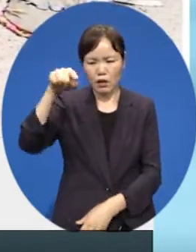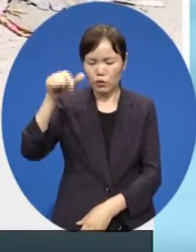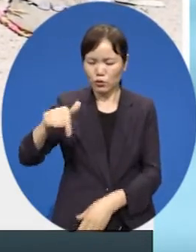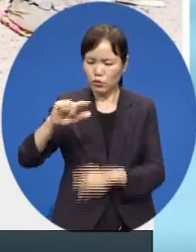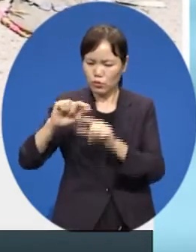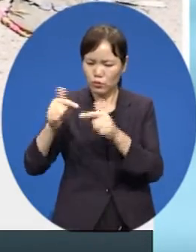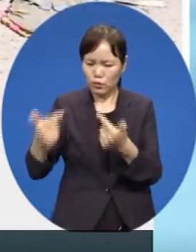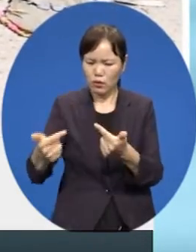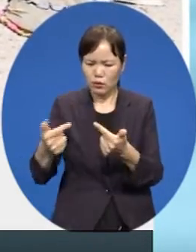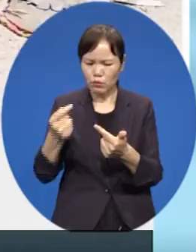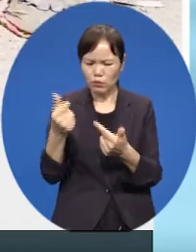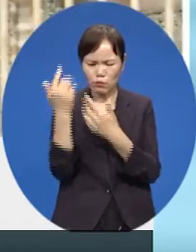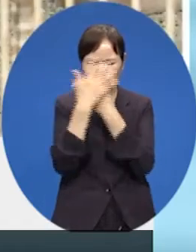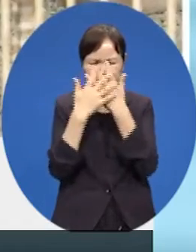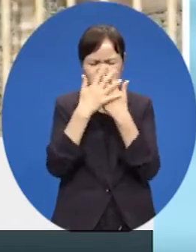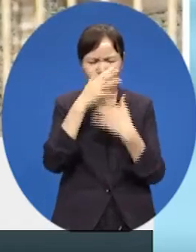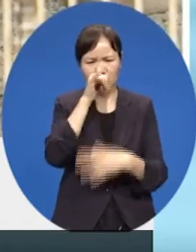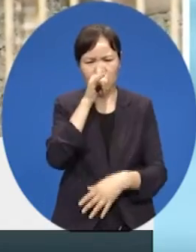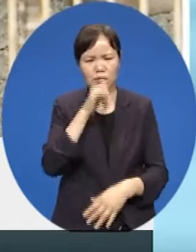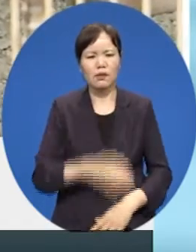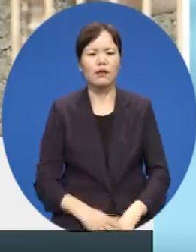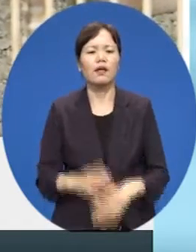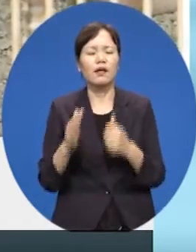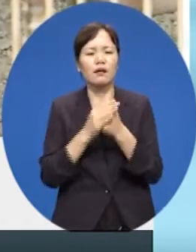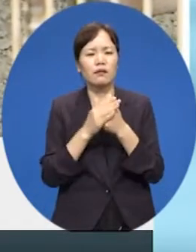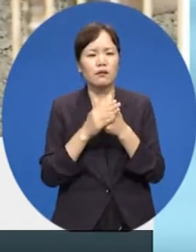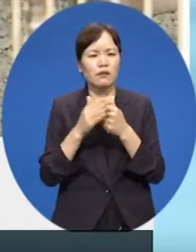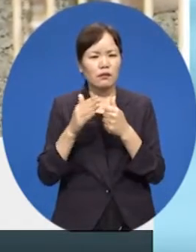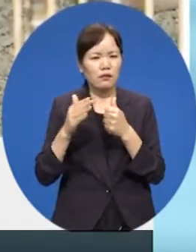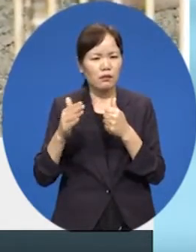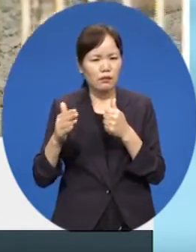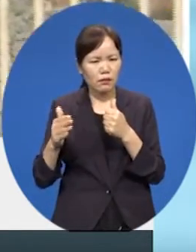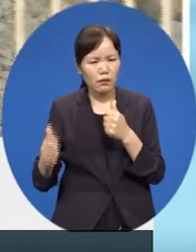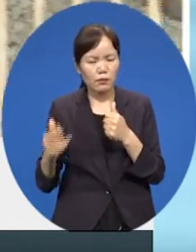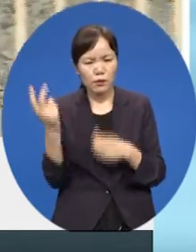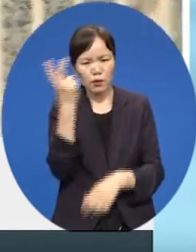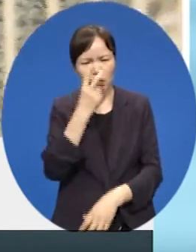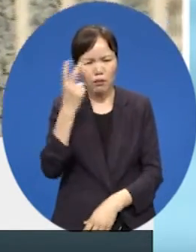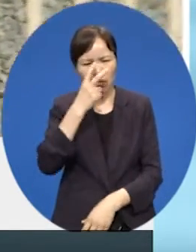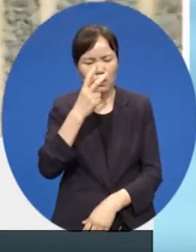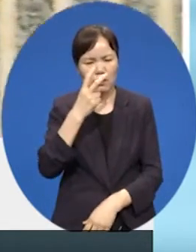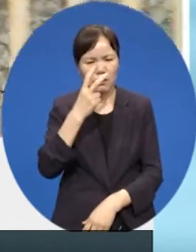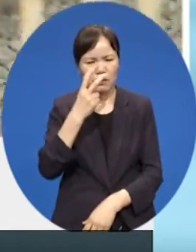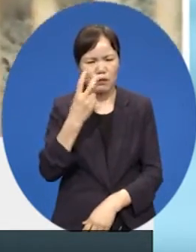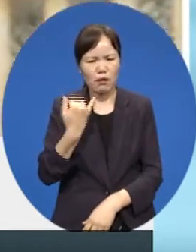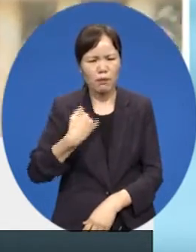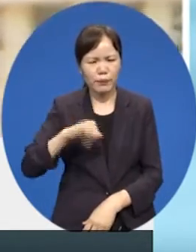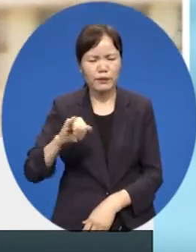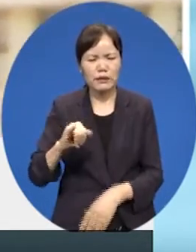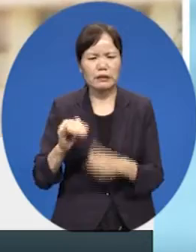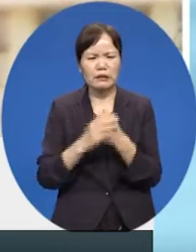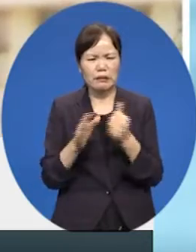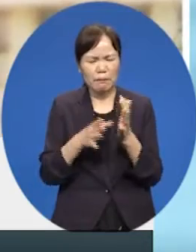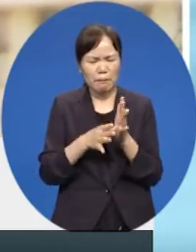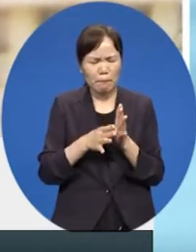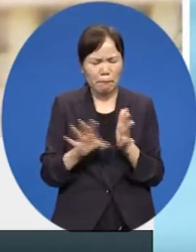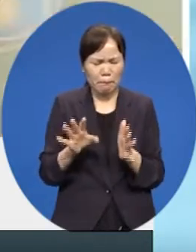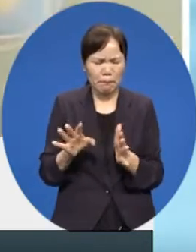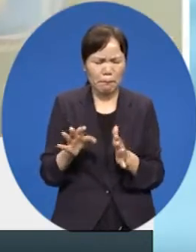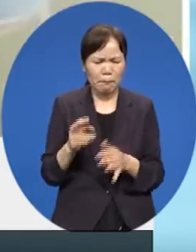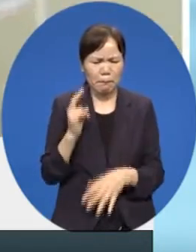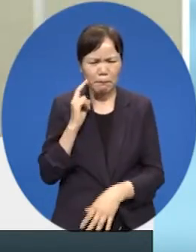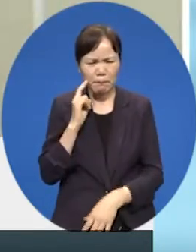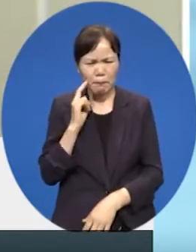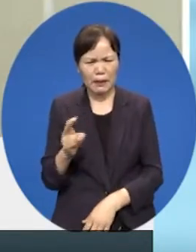뭐 한데 그러다 보니까 이게 사각지대 방치 돼 있어서 아까 말씀드린대로 잔혹하고 비위생적이고 그래서 그걸